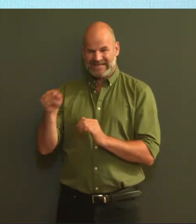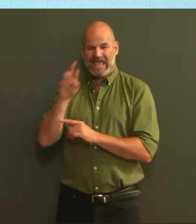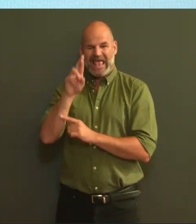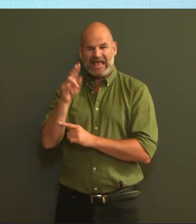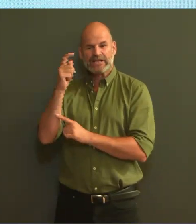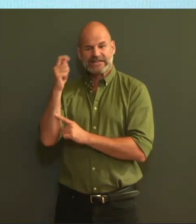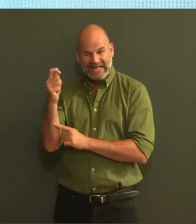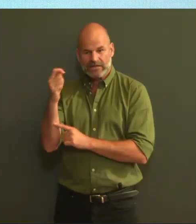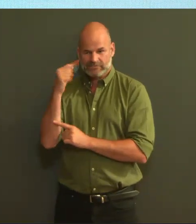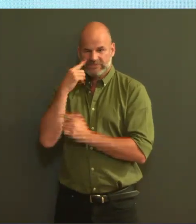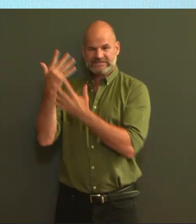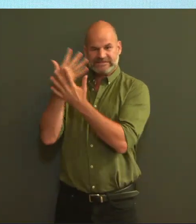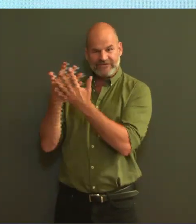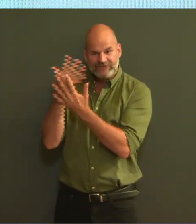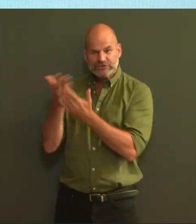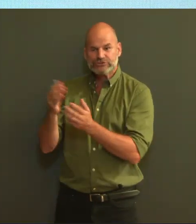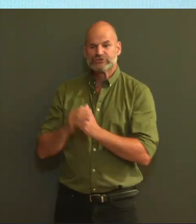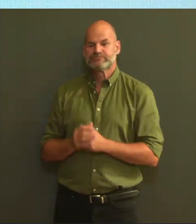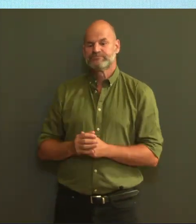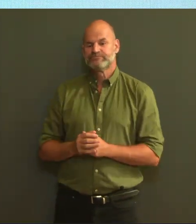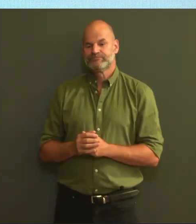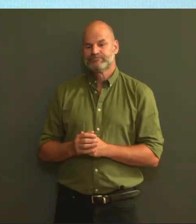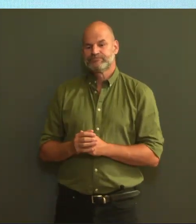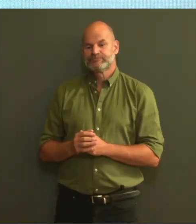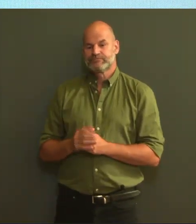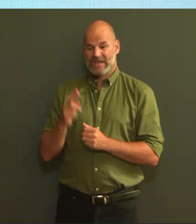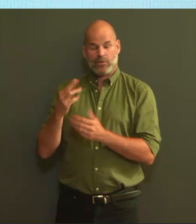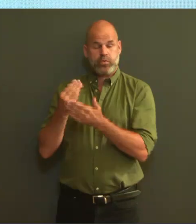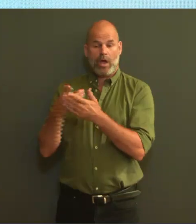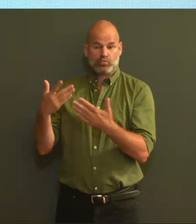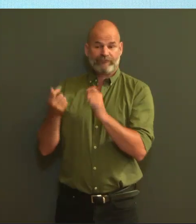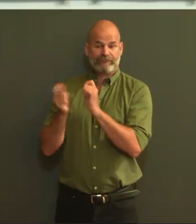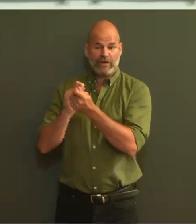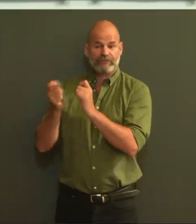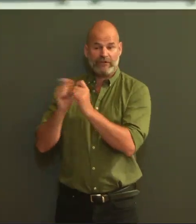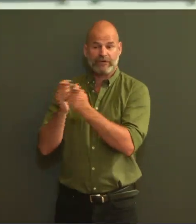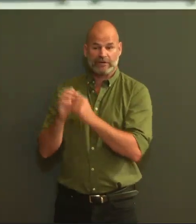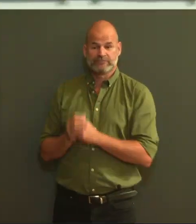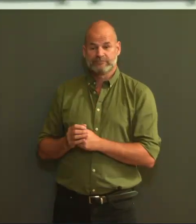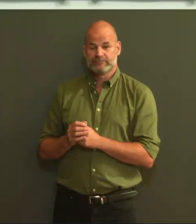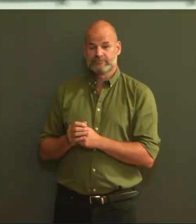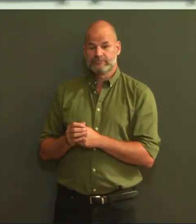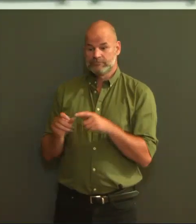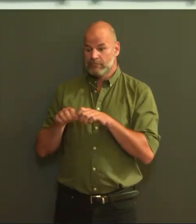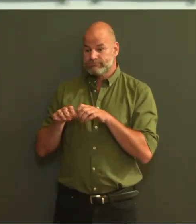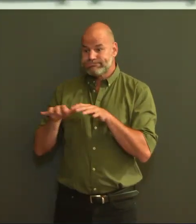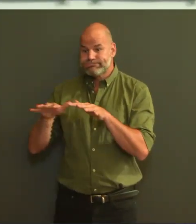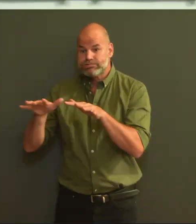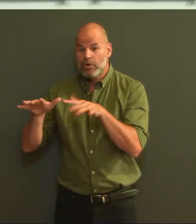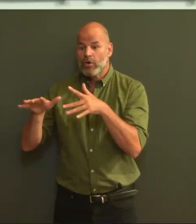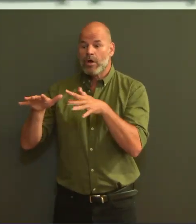continu evolueert in functie van de epidemie. Een epidemie groeit als de